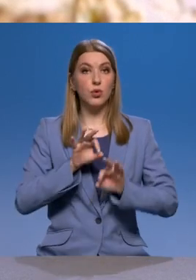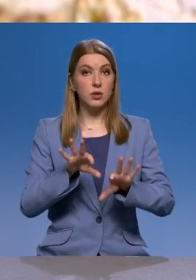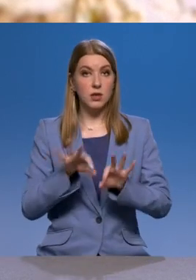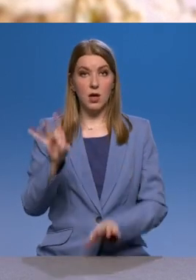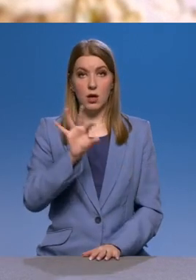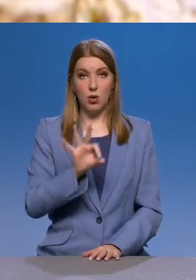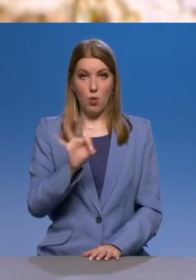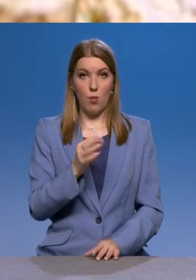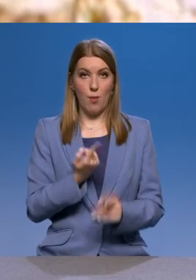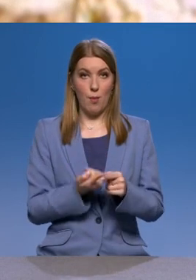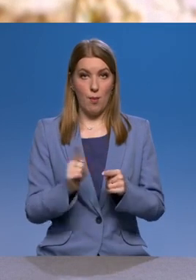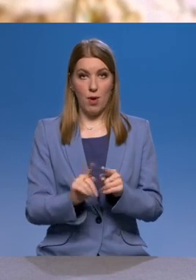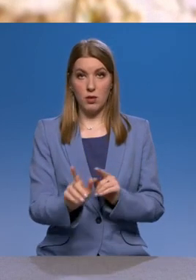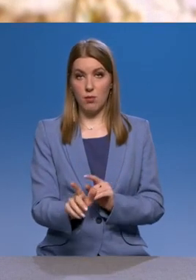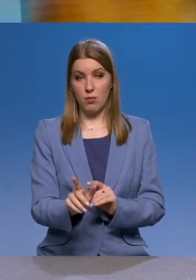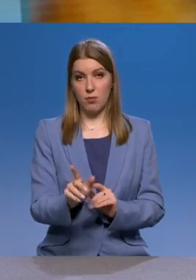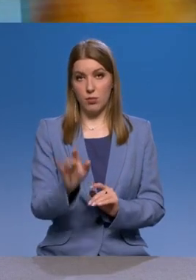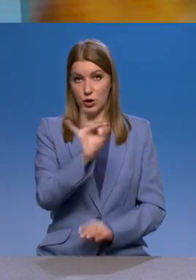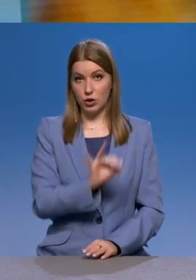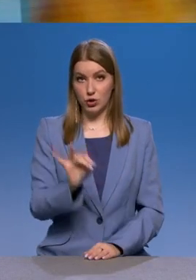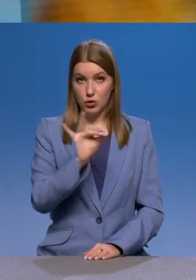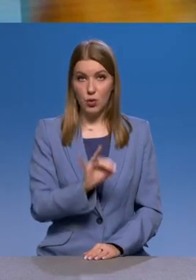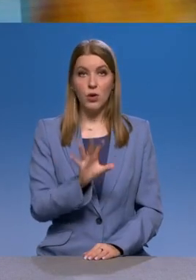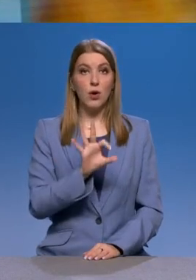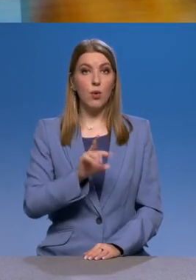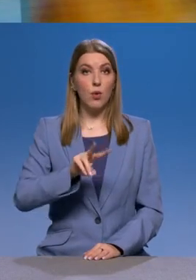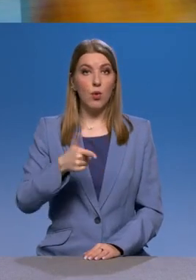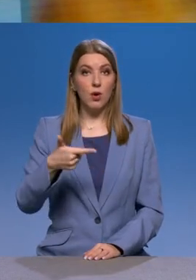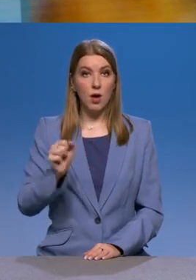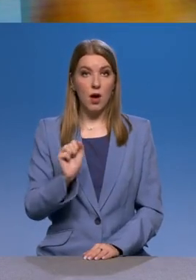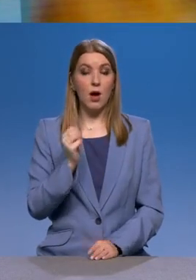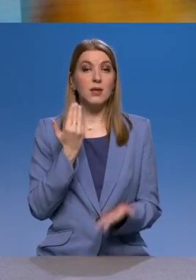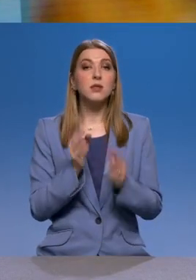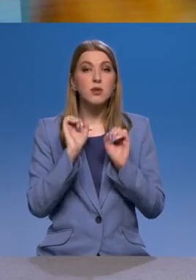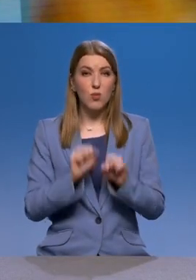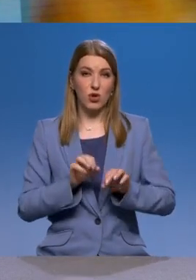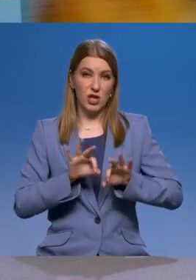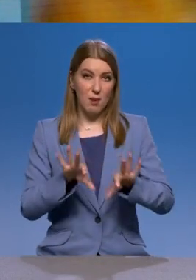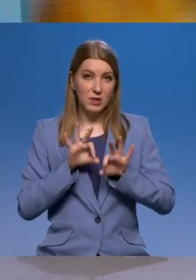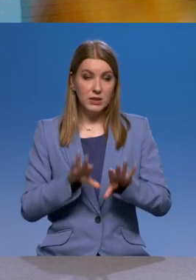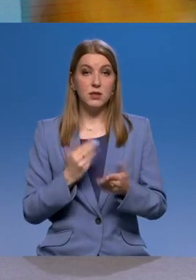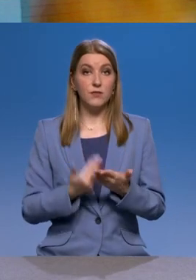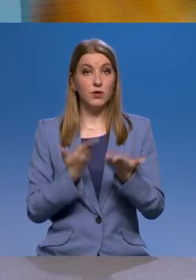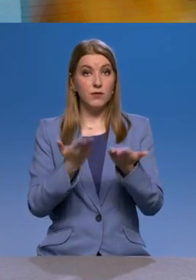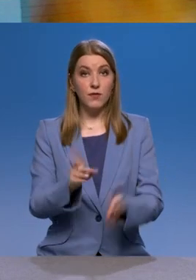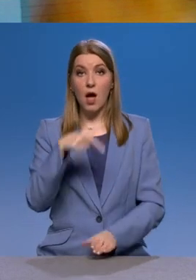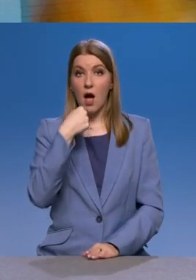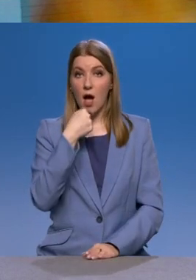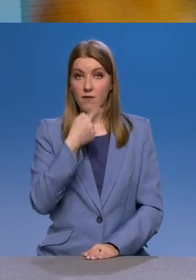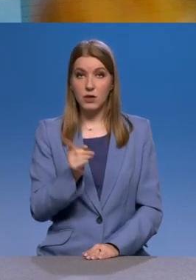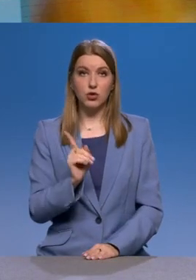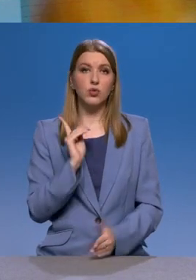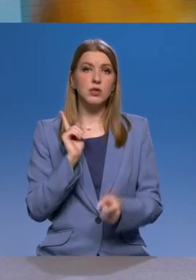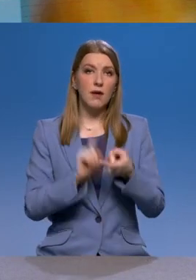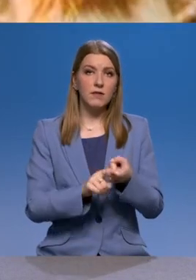эпизоде. Ольга, если можно, разъясните, пожалуйста. Вы говорите, что зависит, конечно же, от породы.